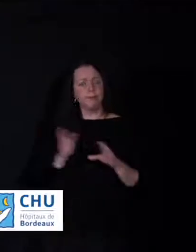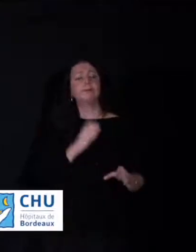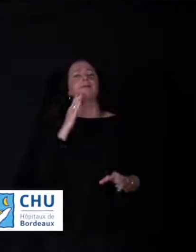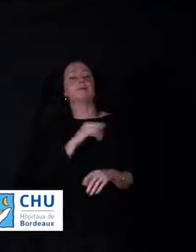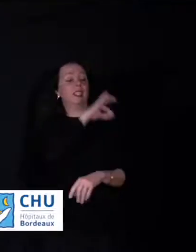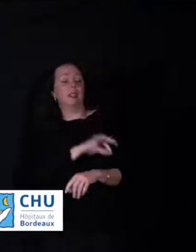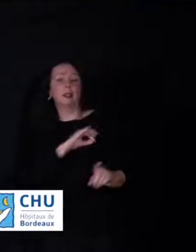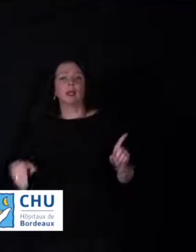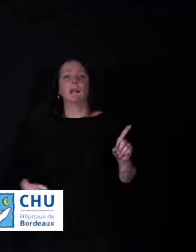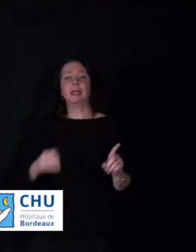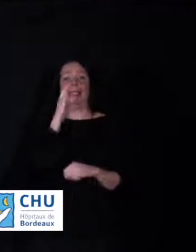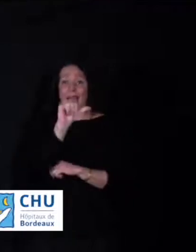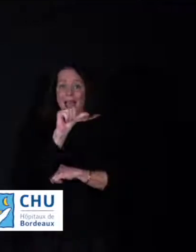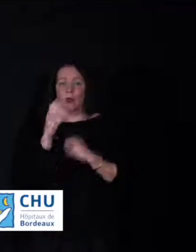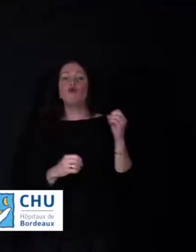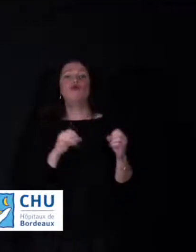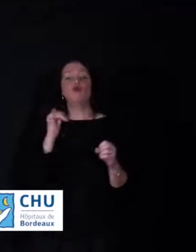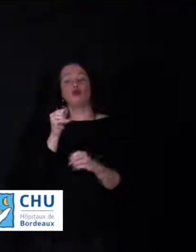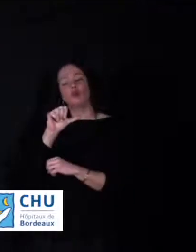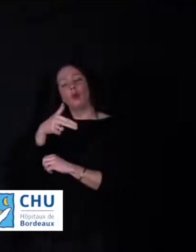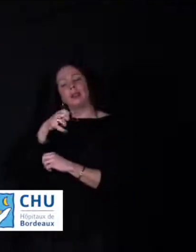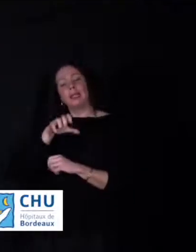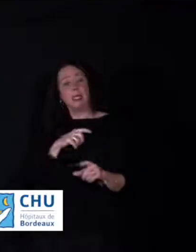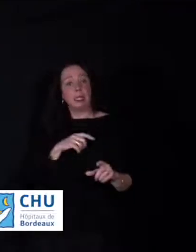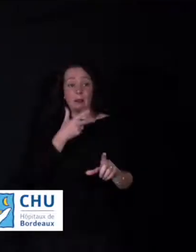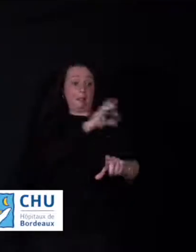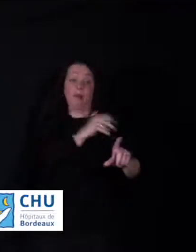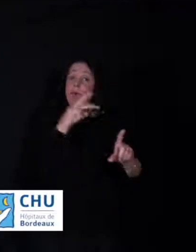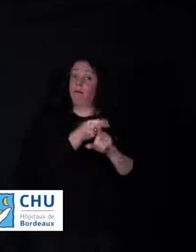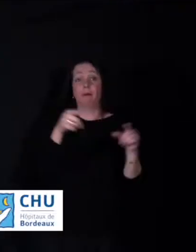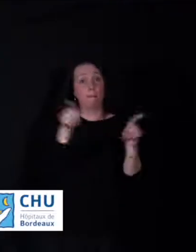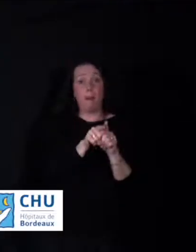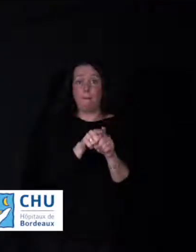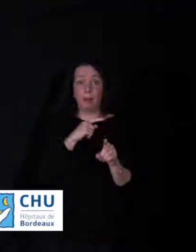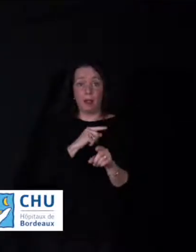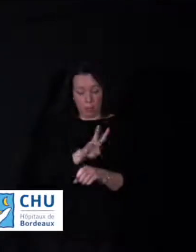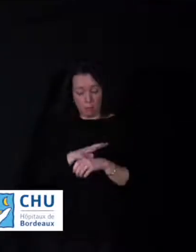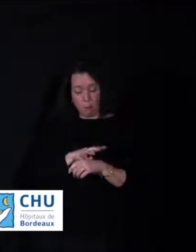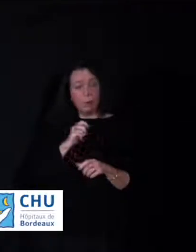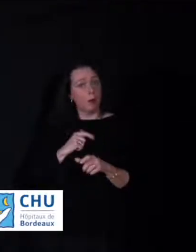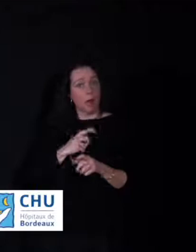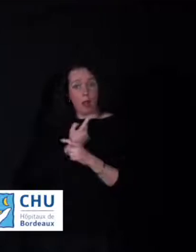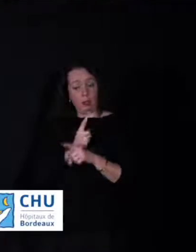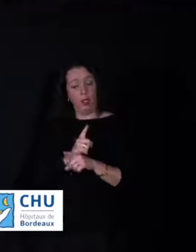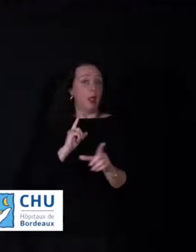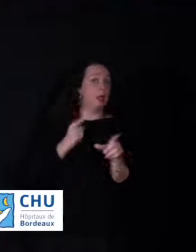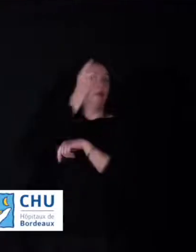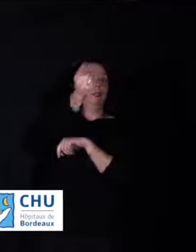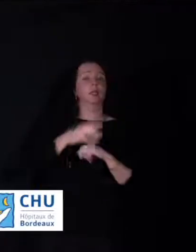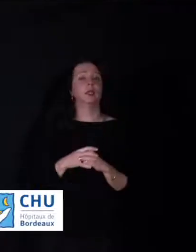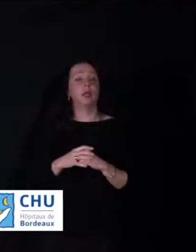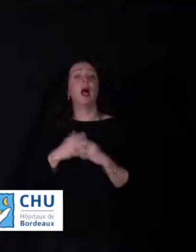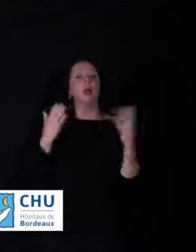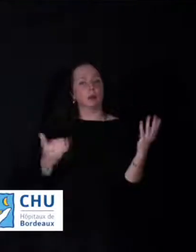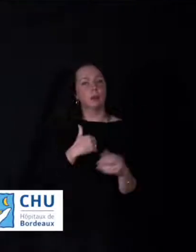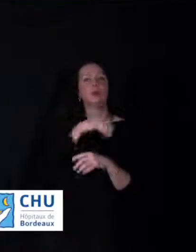ou la jaunisse, vous aurez aussi une immunité à vie, mais une immunité spécifique de l'hépatite A qui ne vous protégera pas contre